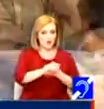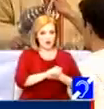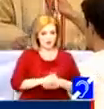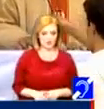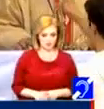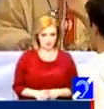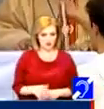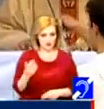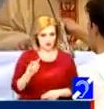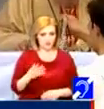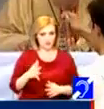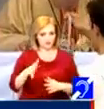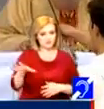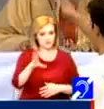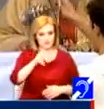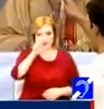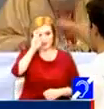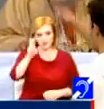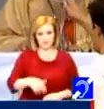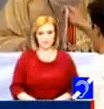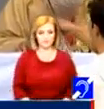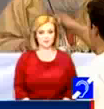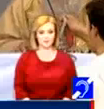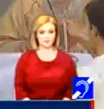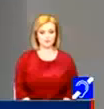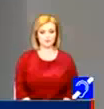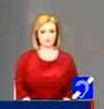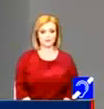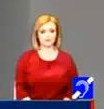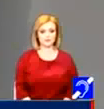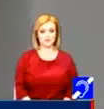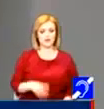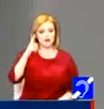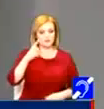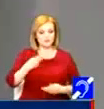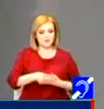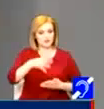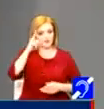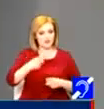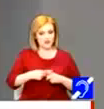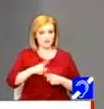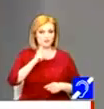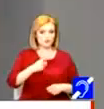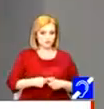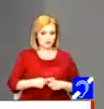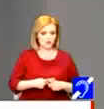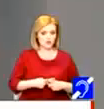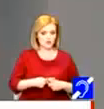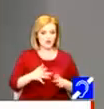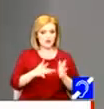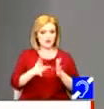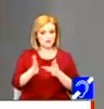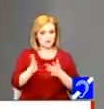un punct de dialog între mai multe religii și confesiuni. Cari fratelli e sorelle, Cristo